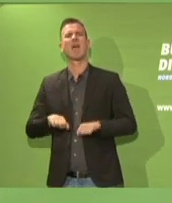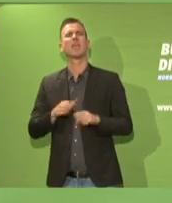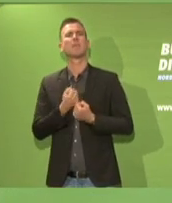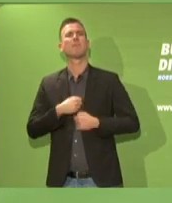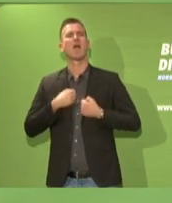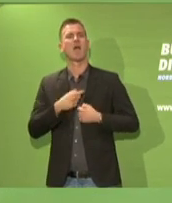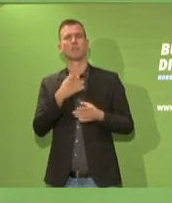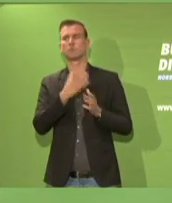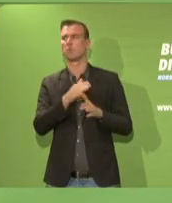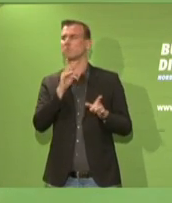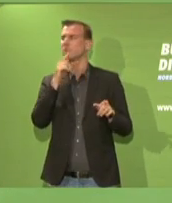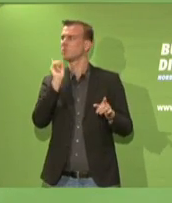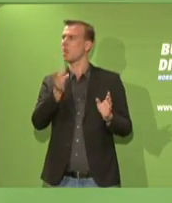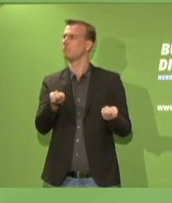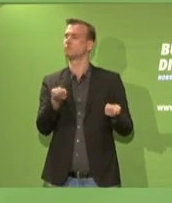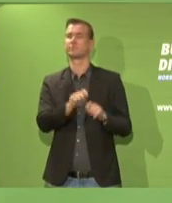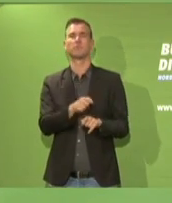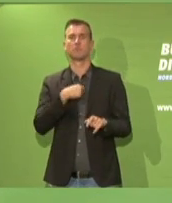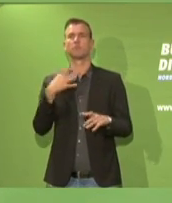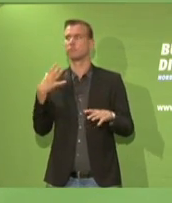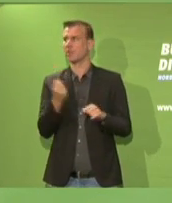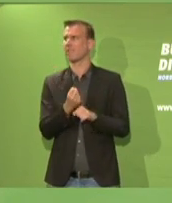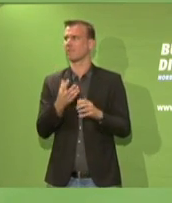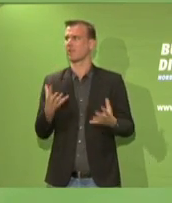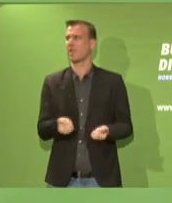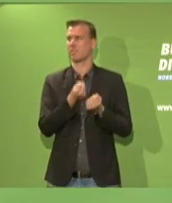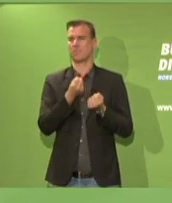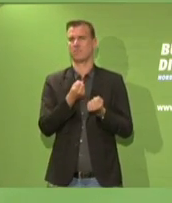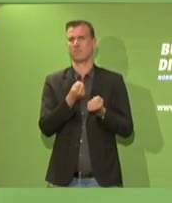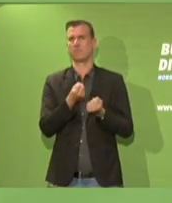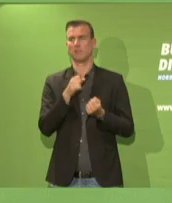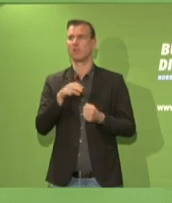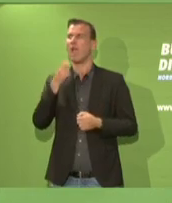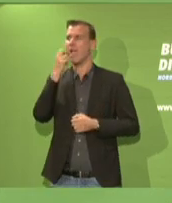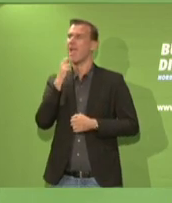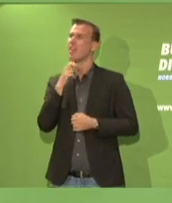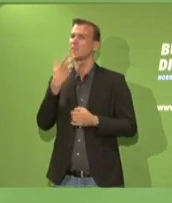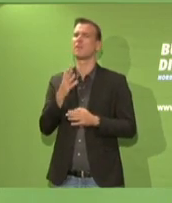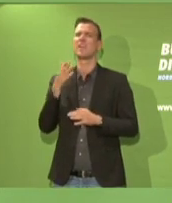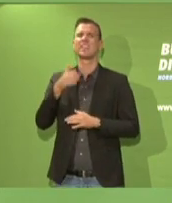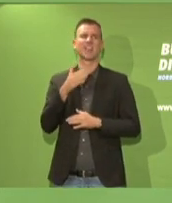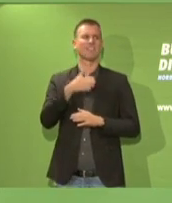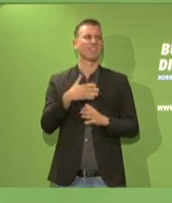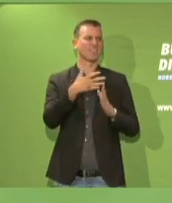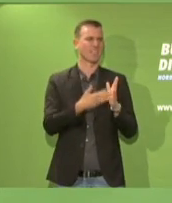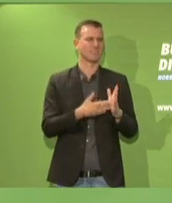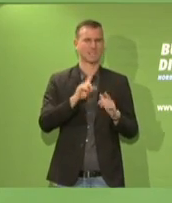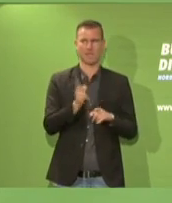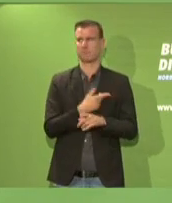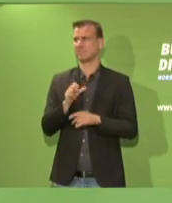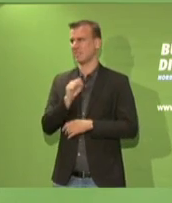zu retten. Auf Landesebene, wenn wir zum Beispiel solche schwarz-gelben Altlasten wie den Delfintest beseitigen,